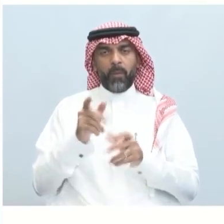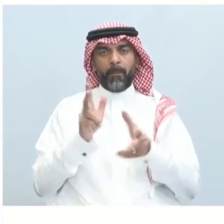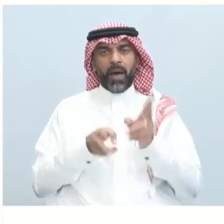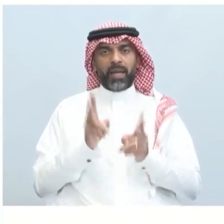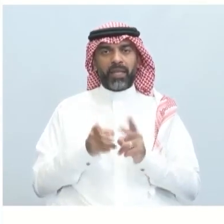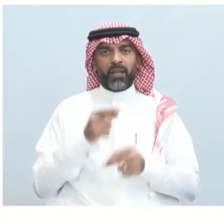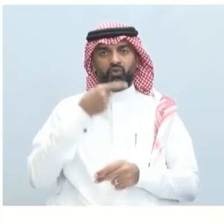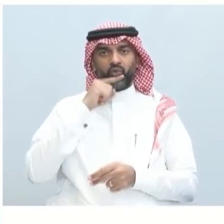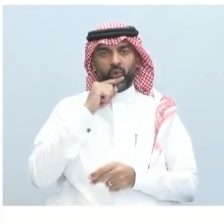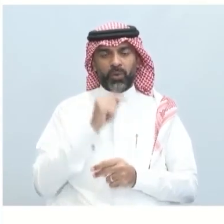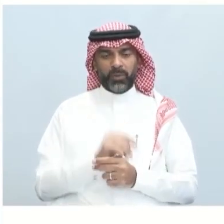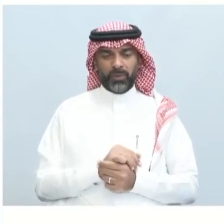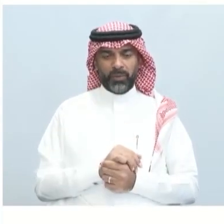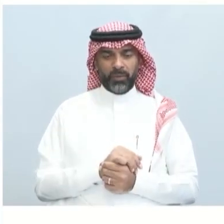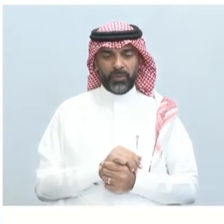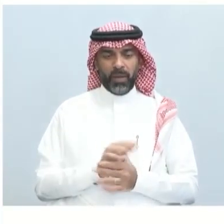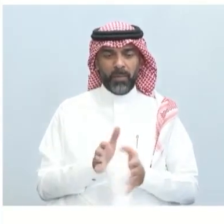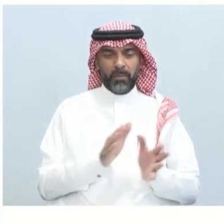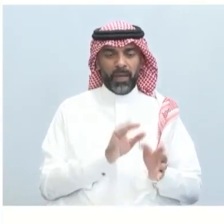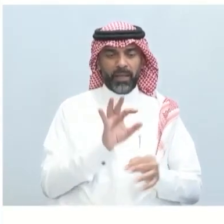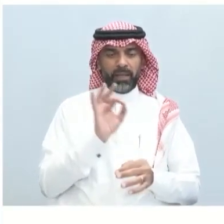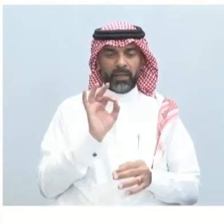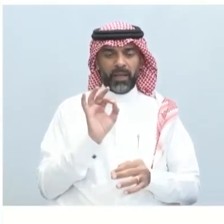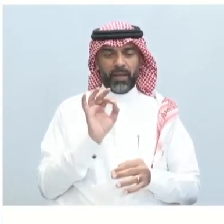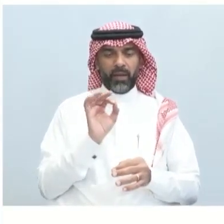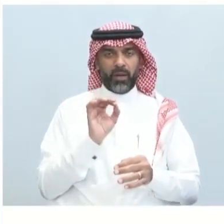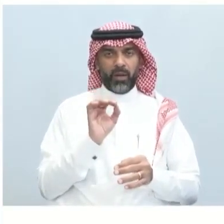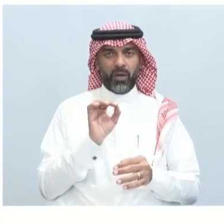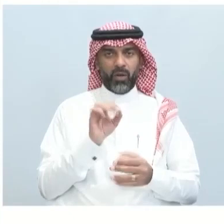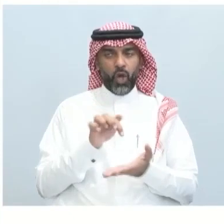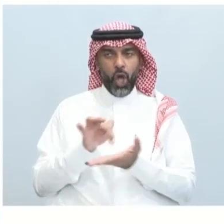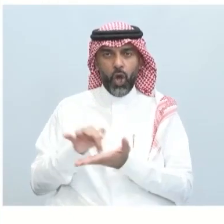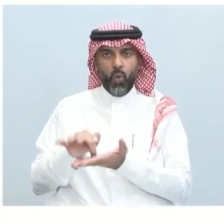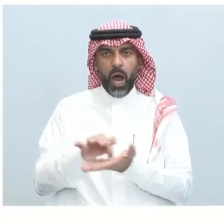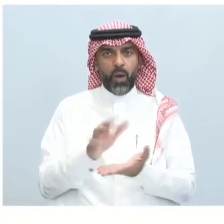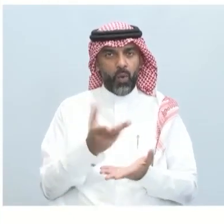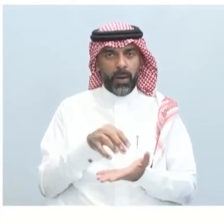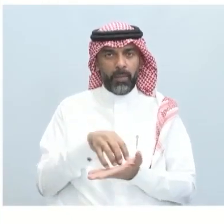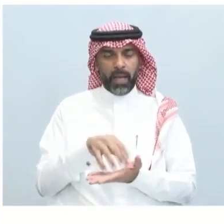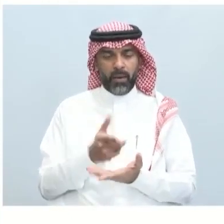Next. هنا نقوم باختيار كتابة العنوان.